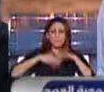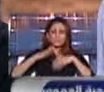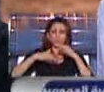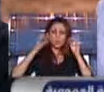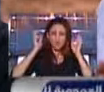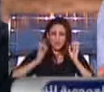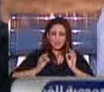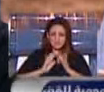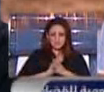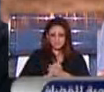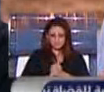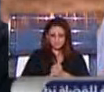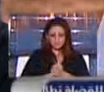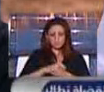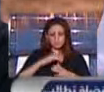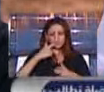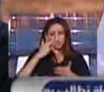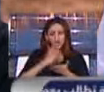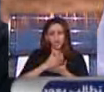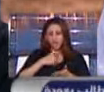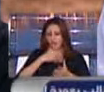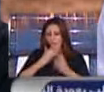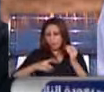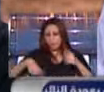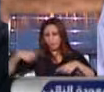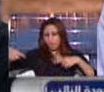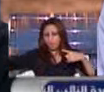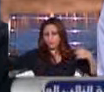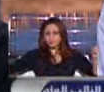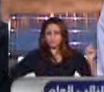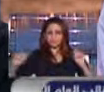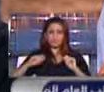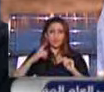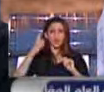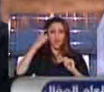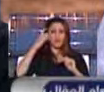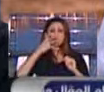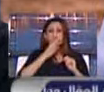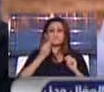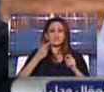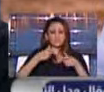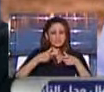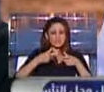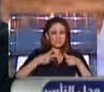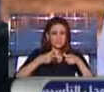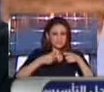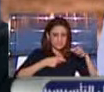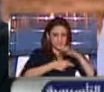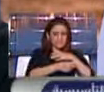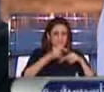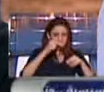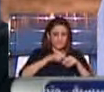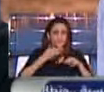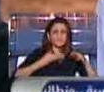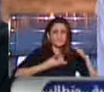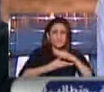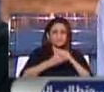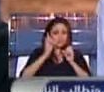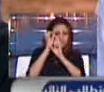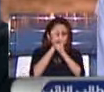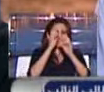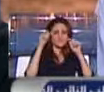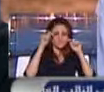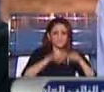عاجلة بحق اولادنا. كل واحد عارف مين اللي قتل، معنا سيديهات، معنا فيديوهات، معنا كل أدلة.